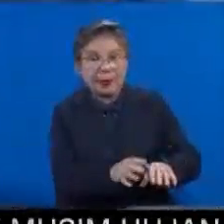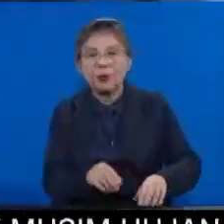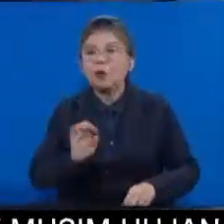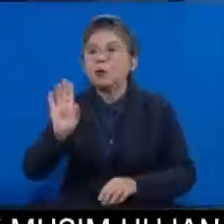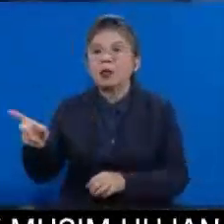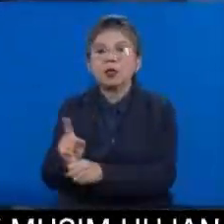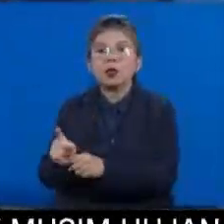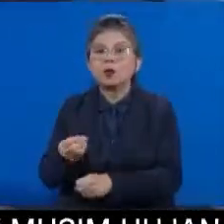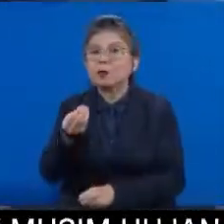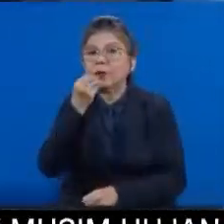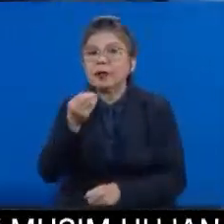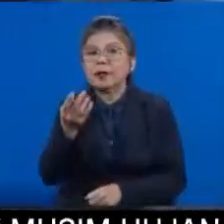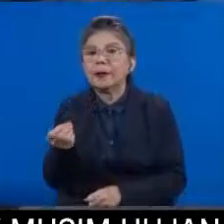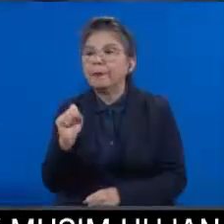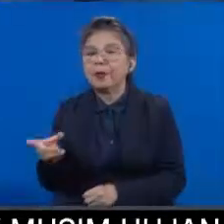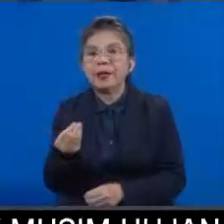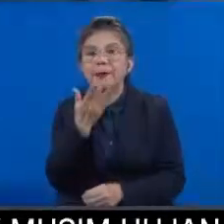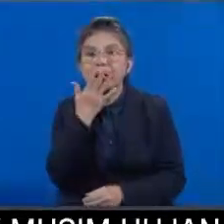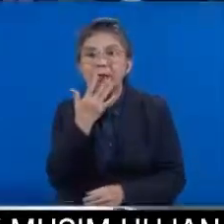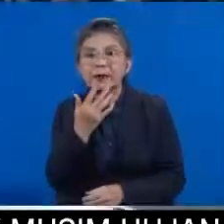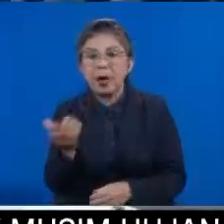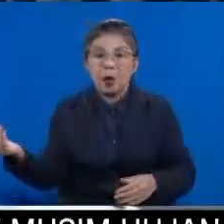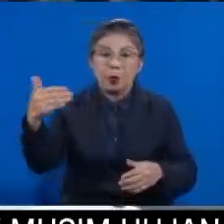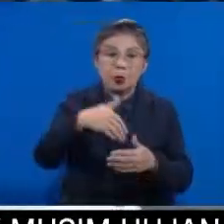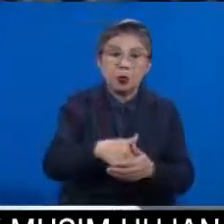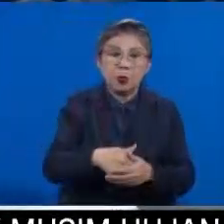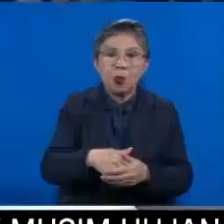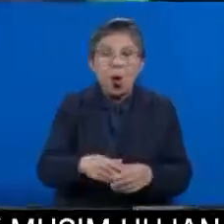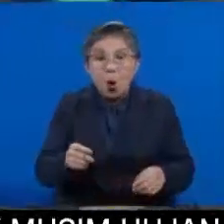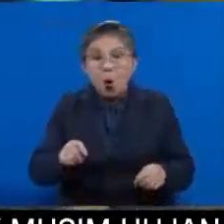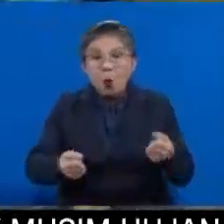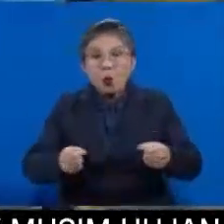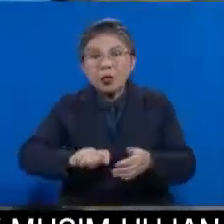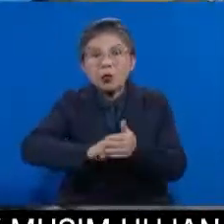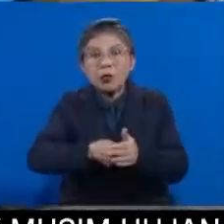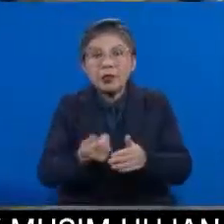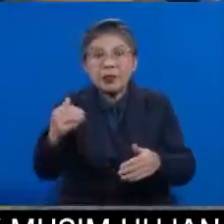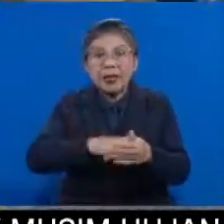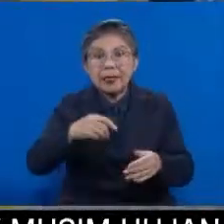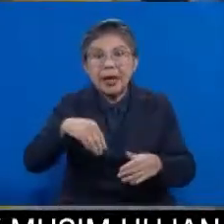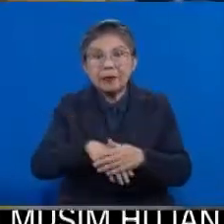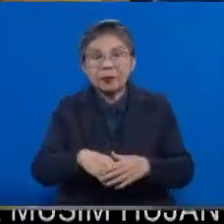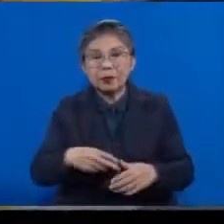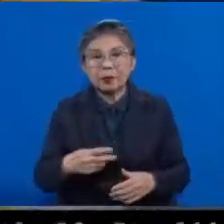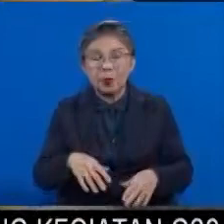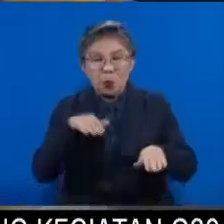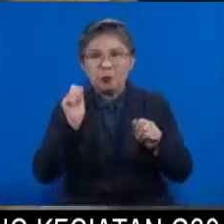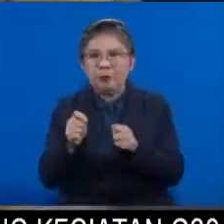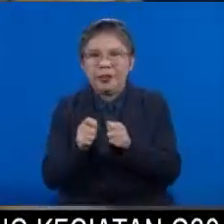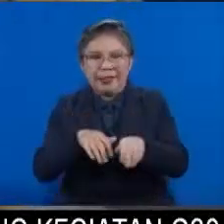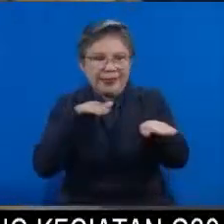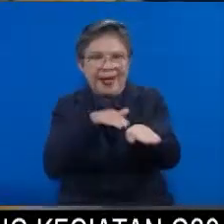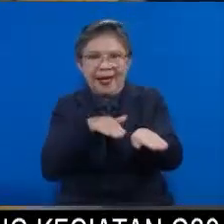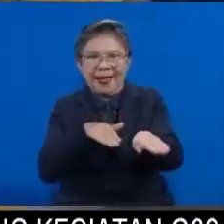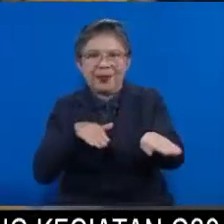untuk membeli beras. Naas, saat hendak pulang, mobil terkunci dari dalam. Peristiwa ini langsung mengakibatkan kemacetan luar